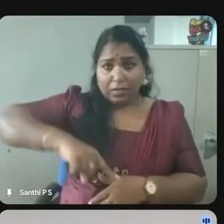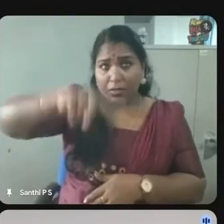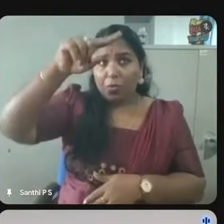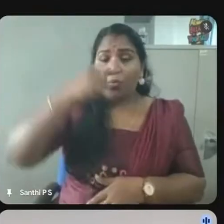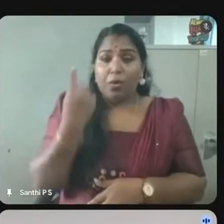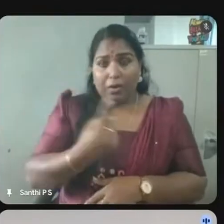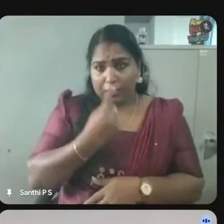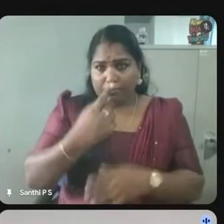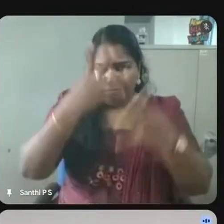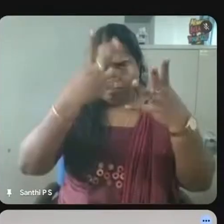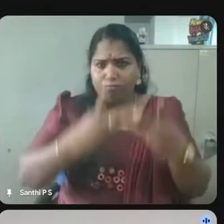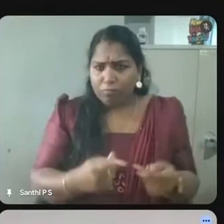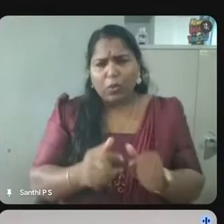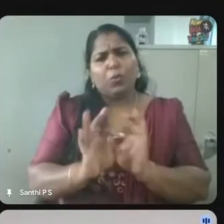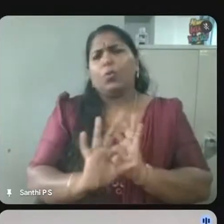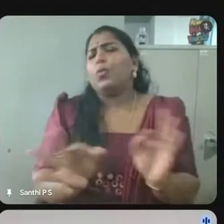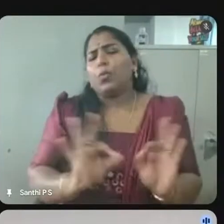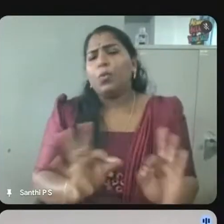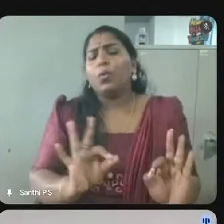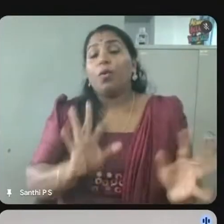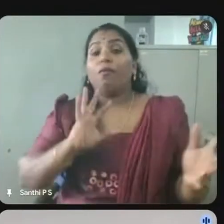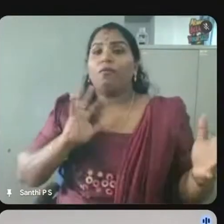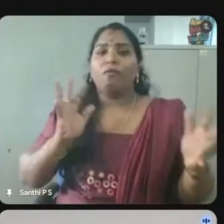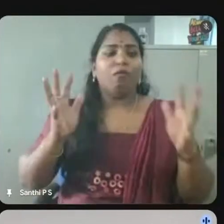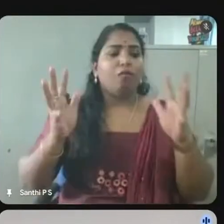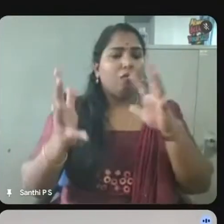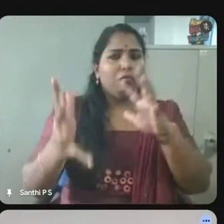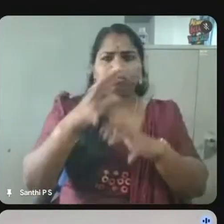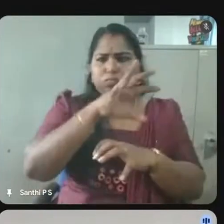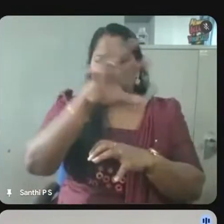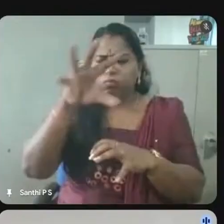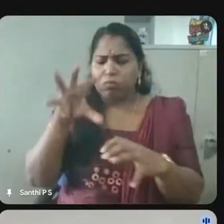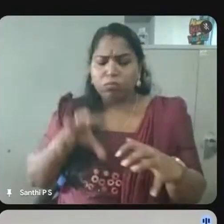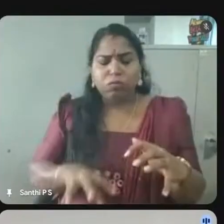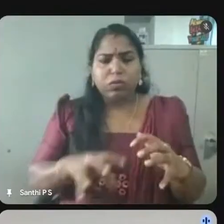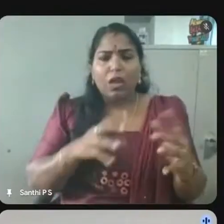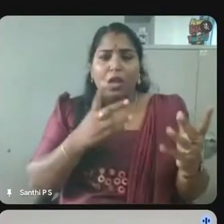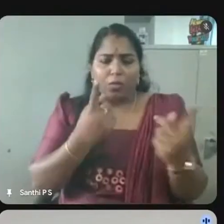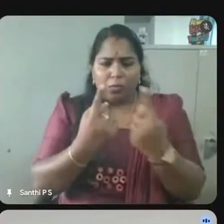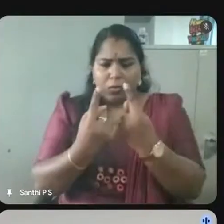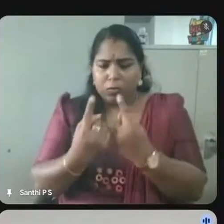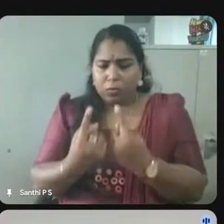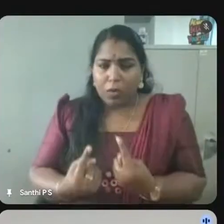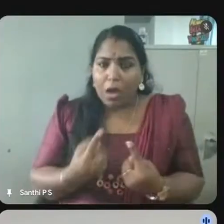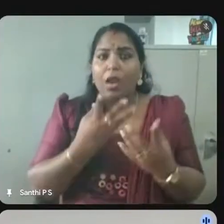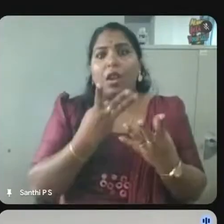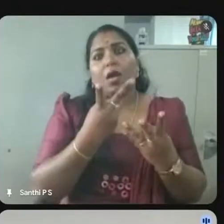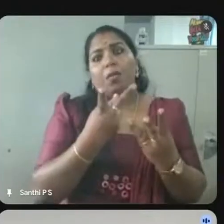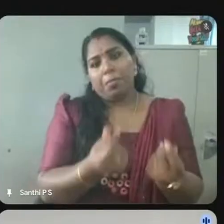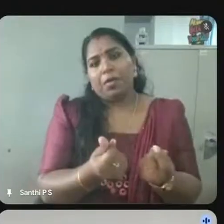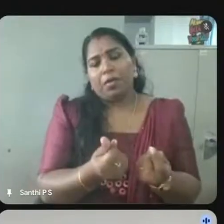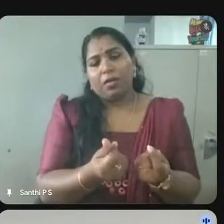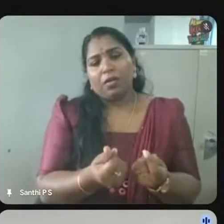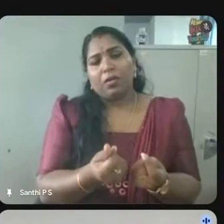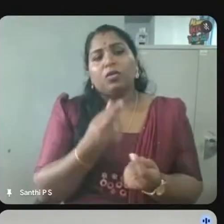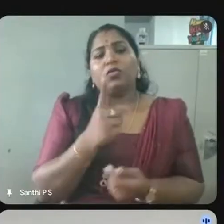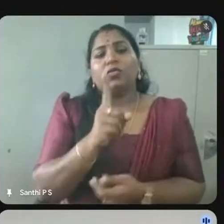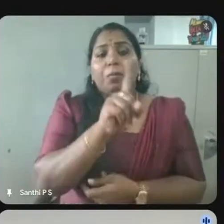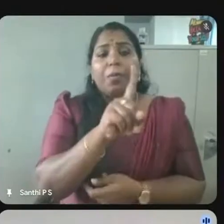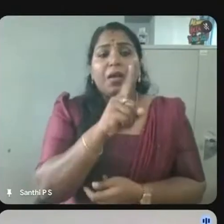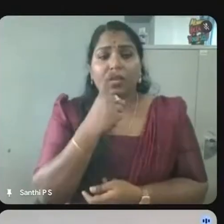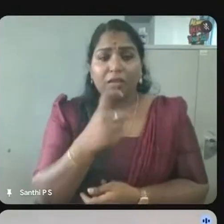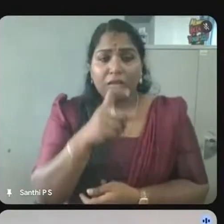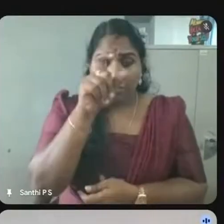ലോകം മുഴുവനുള്ള ആളുകളുടെ കണക്കാണ്. 36% പേര് വെറും കണ്ണാടി വെക്കേണ്ട ഒരു ആവശ്യം കൊണ്ടും 17% ആളുകൾ തിമിരത്തിന്